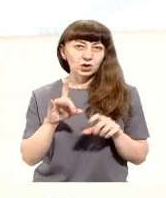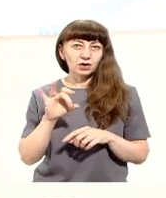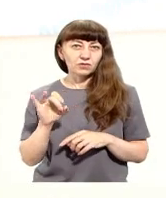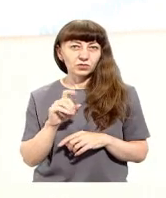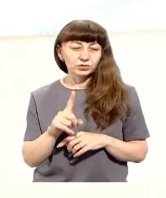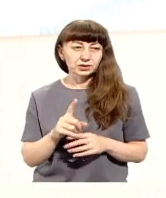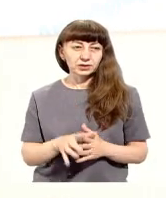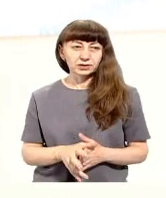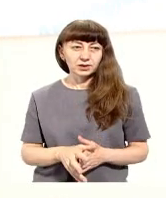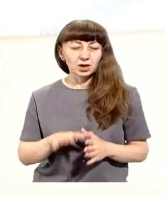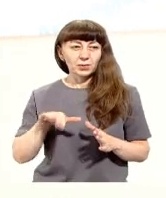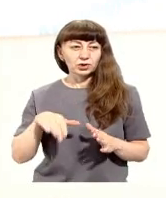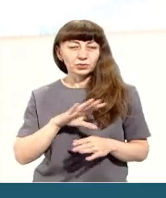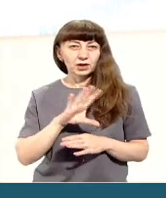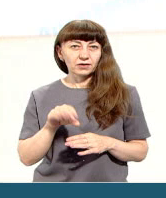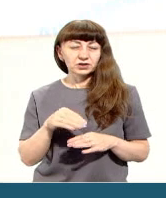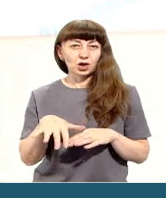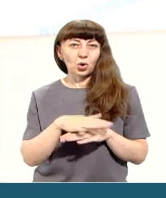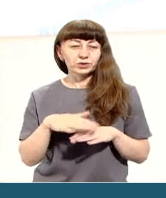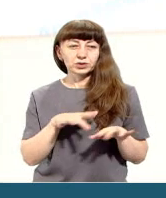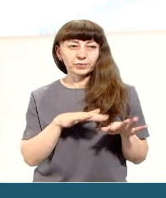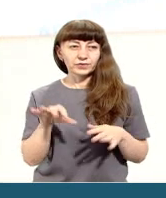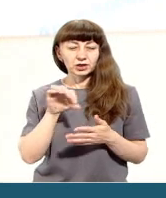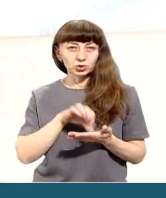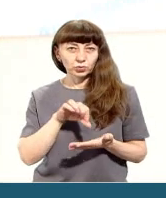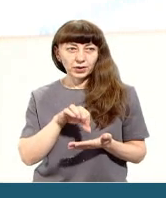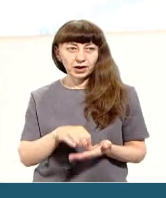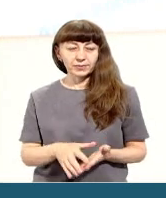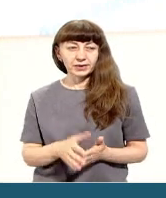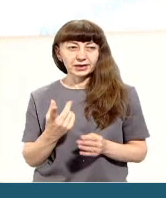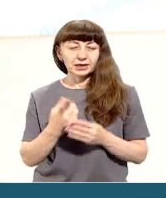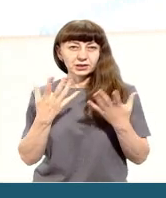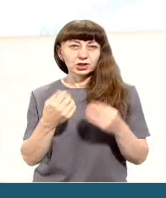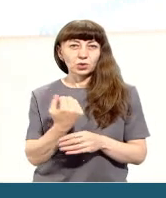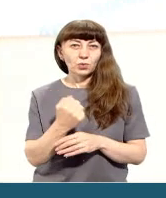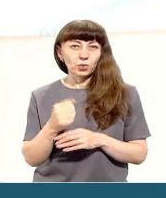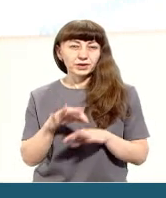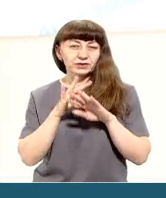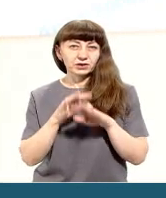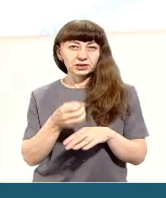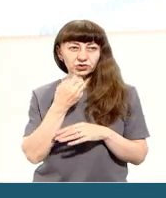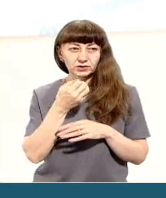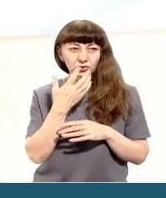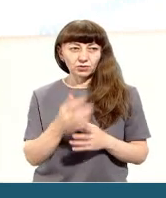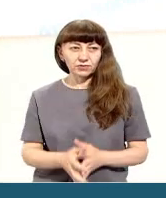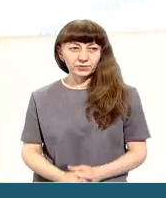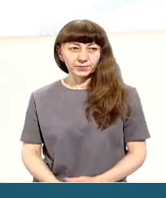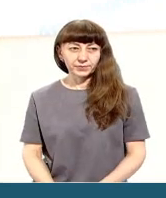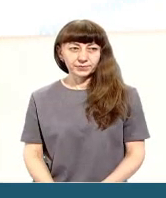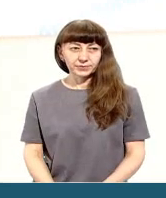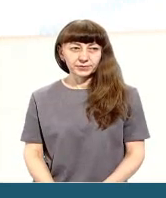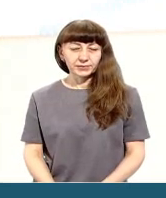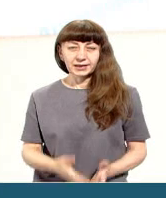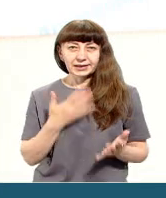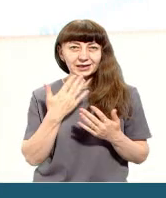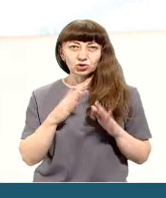вузах, потом на всех общественных таких мероприятиях мы выступаем. Это День Победы, возложение цветков. Не только ко